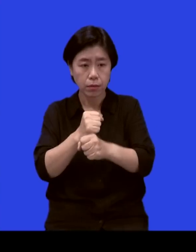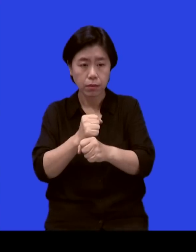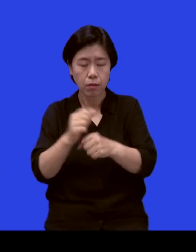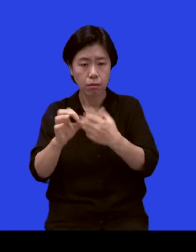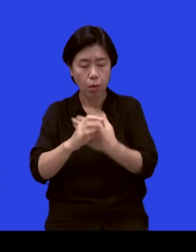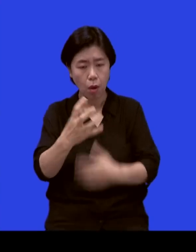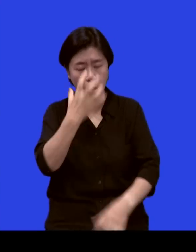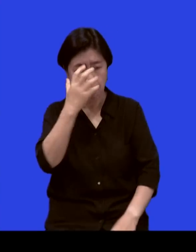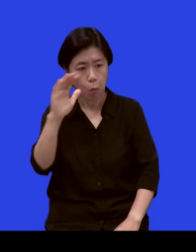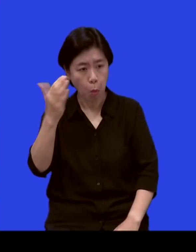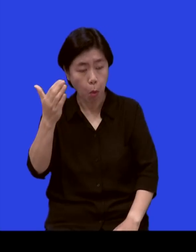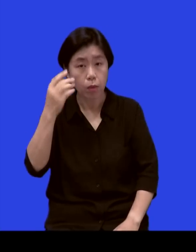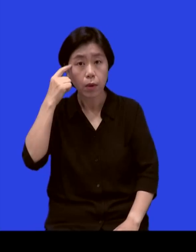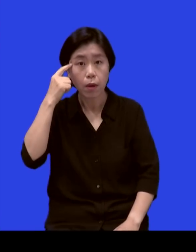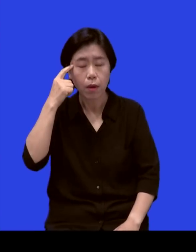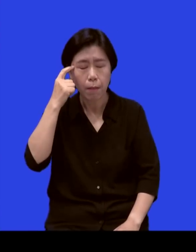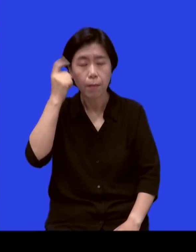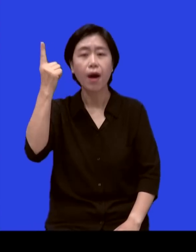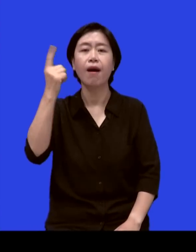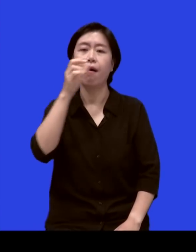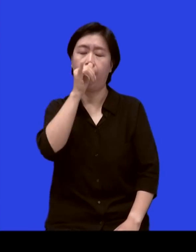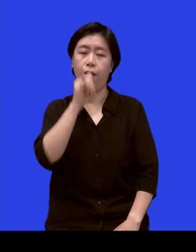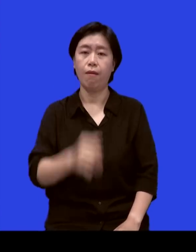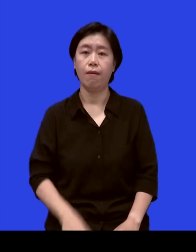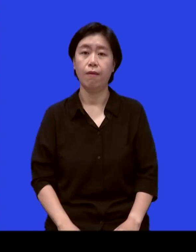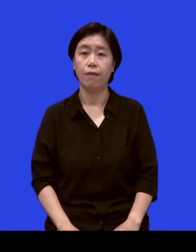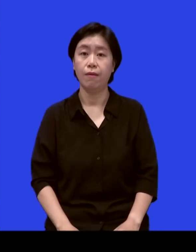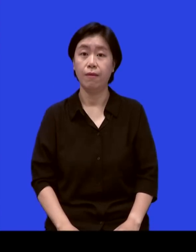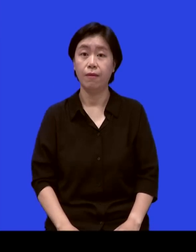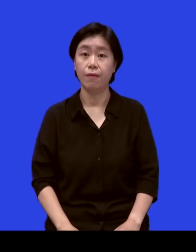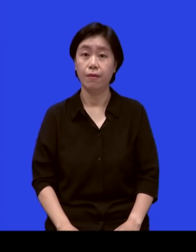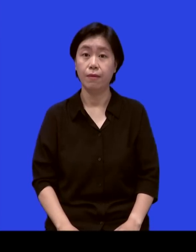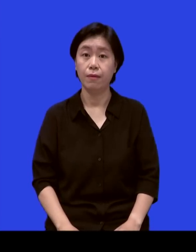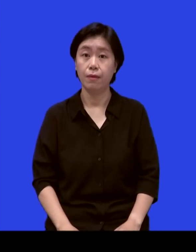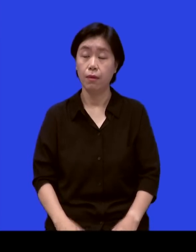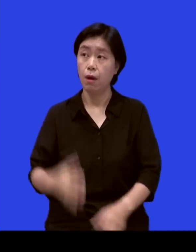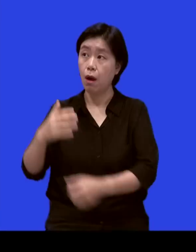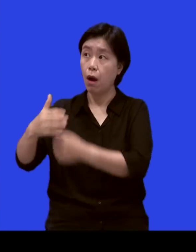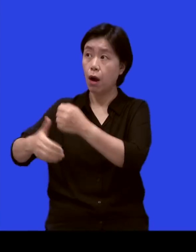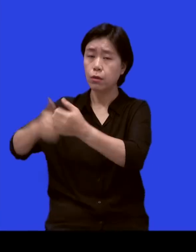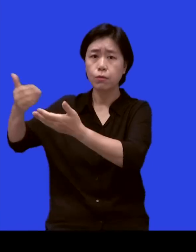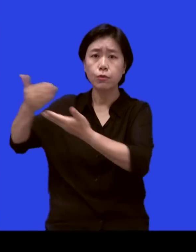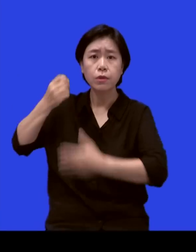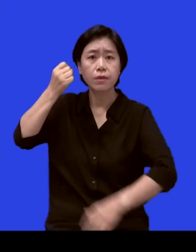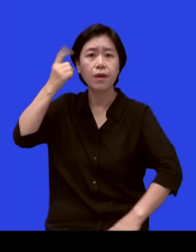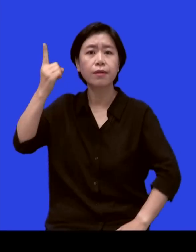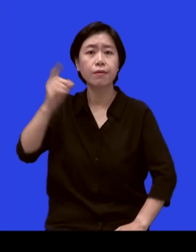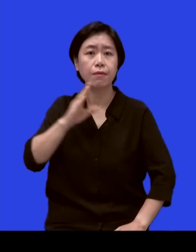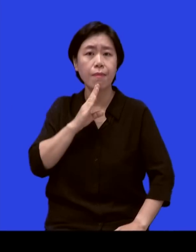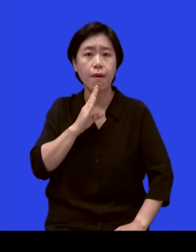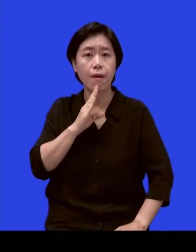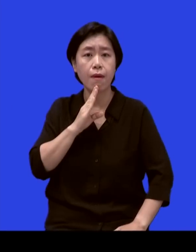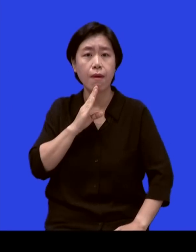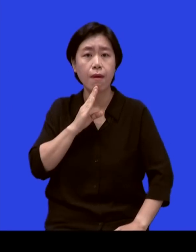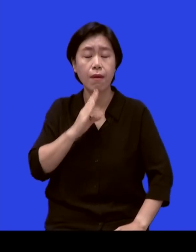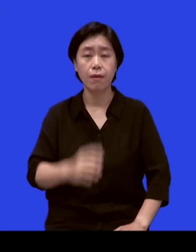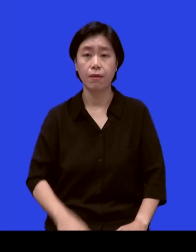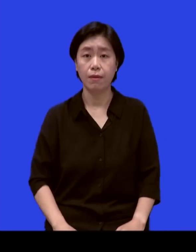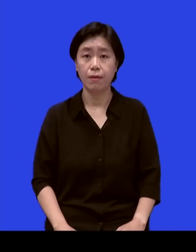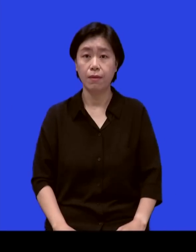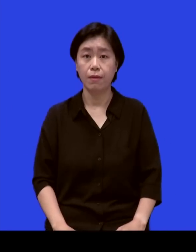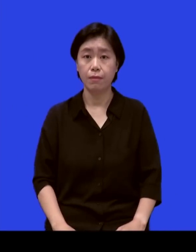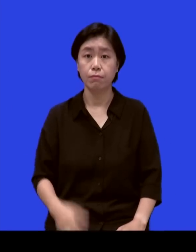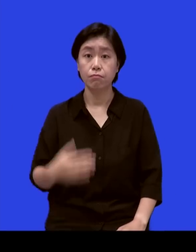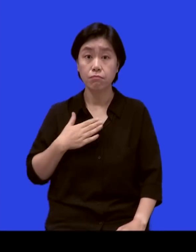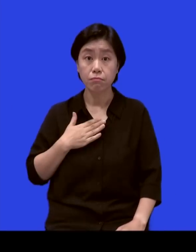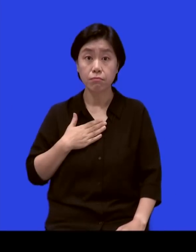드는 거예요. 네네네. 근데 이거를 하나님이 하셨다고밖에 생각을 할 수 없는 상황이었죠. 왜냐하면 네. 집사람